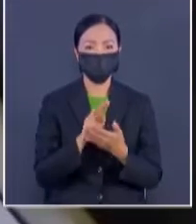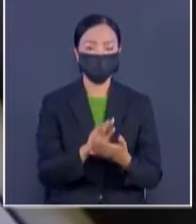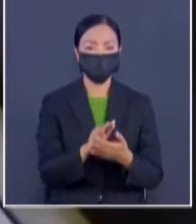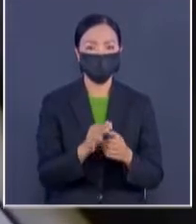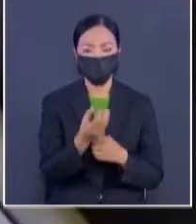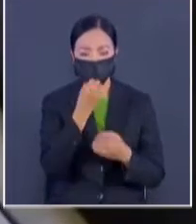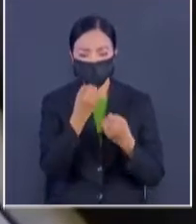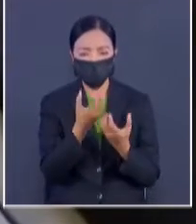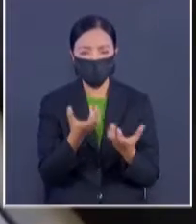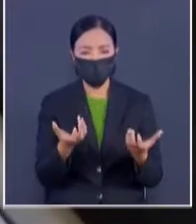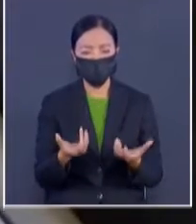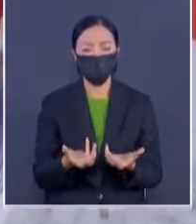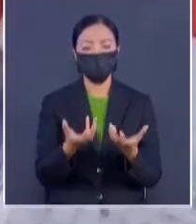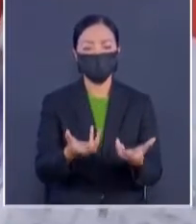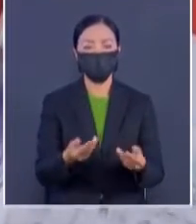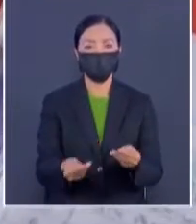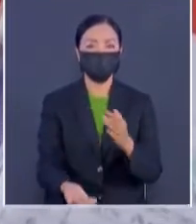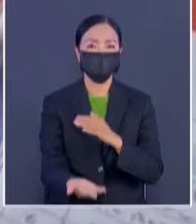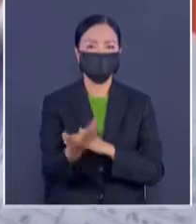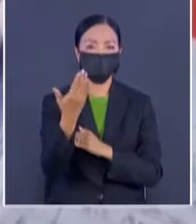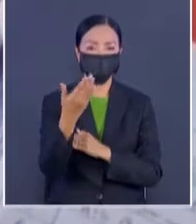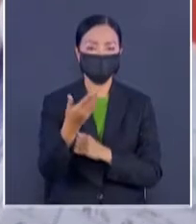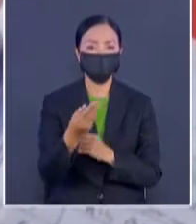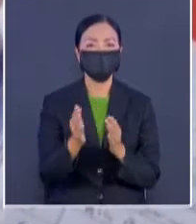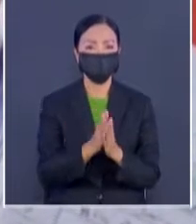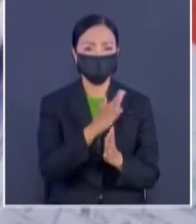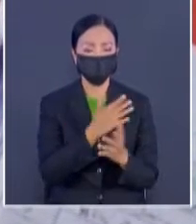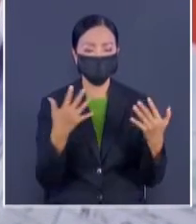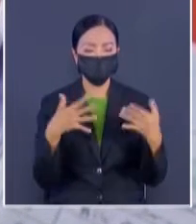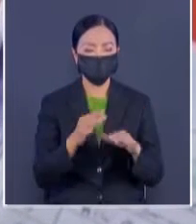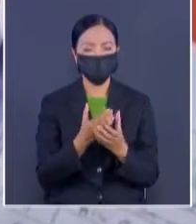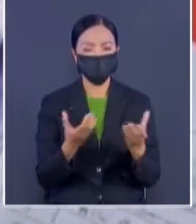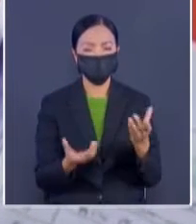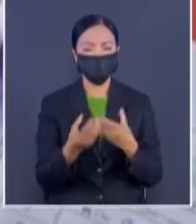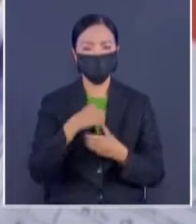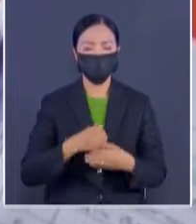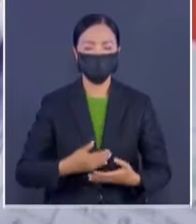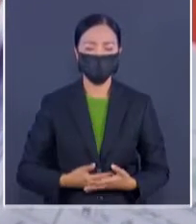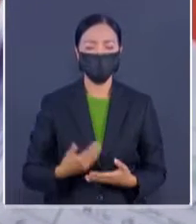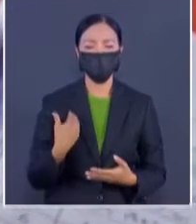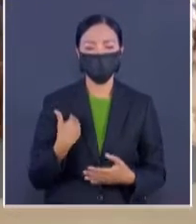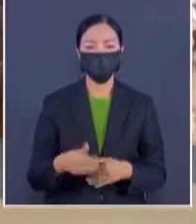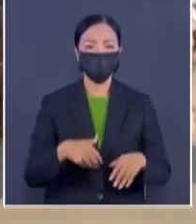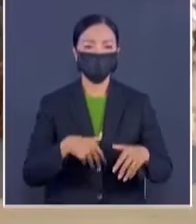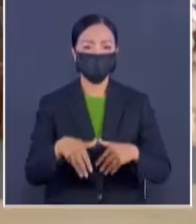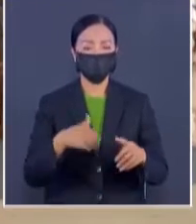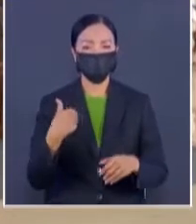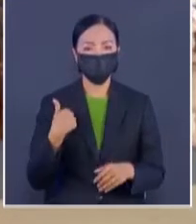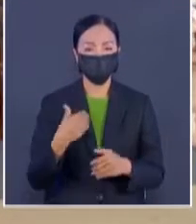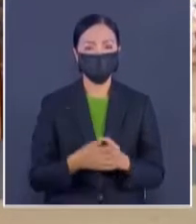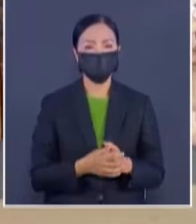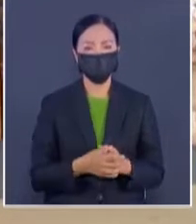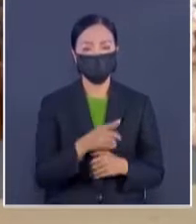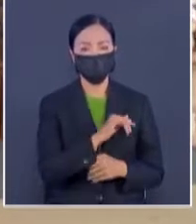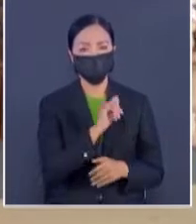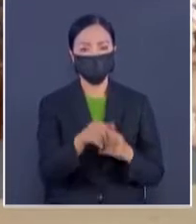ายภัตตาหารเช้าแด่พระสงฆ์แล้วก็ไปร่วมปฏิบัติธรรมตามปกตินะคะโดยที่มีศิษยานุศิษย์บางส่วนที่เดินท